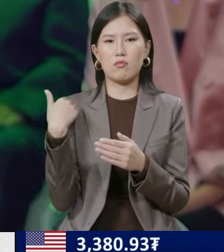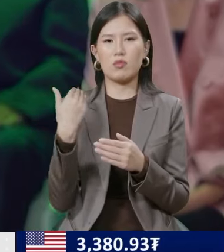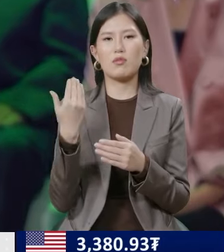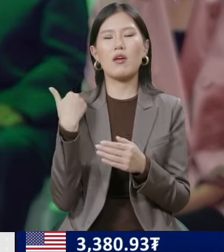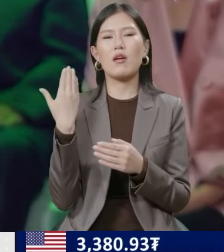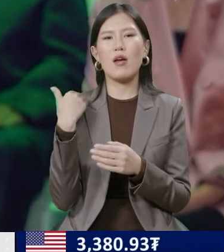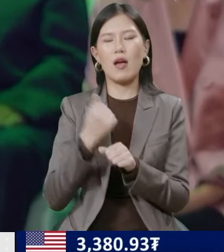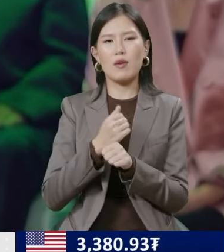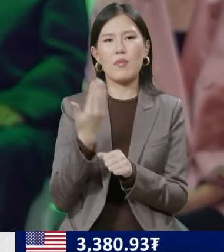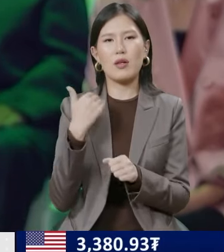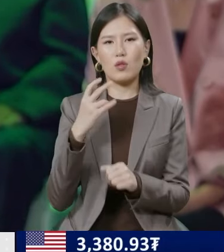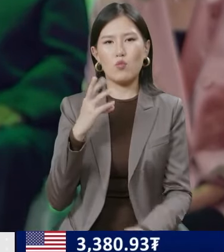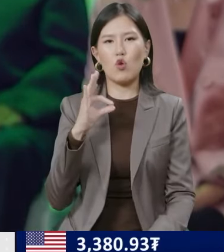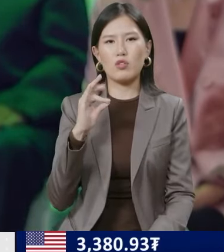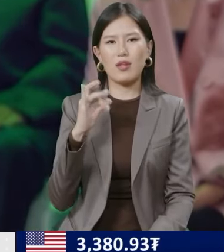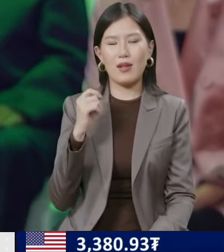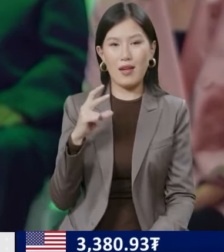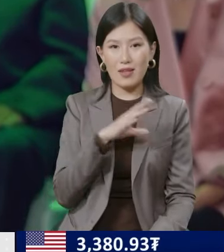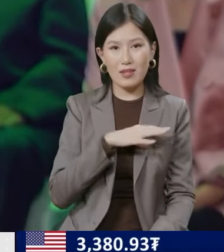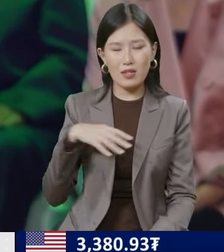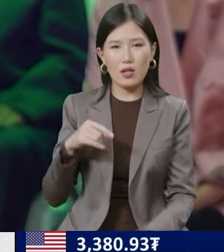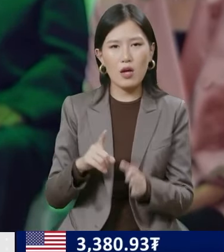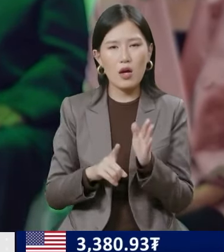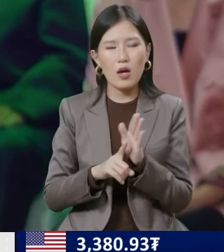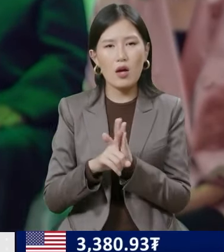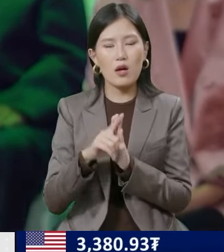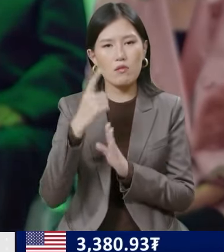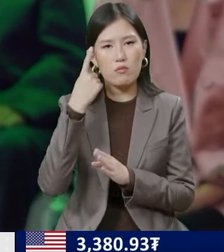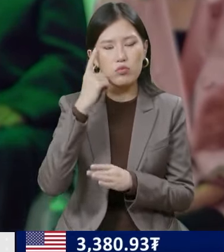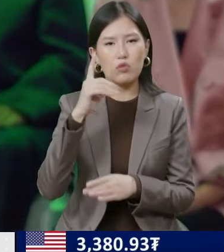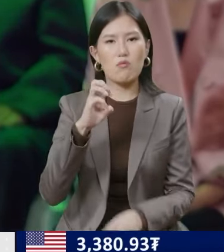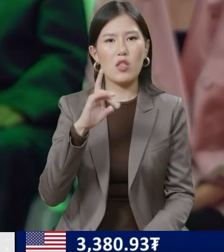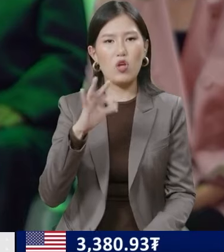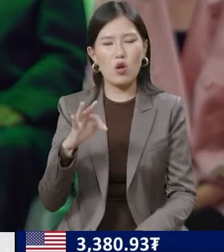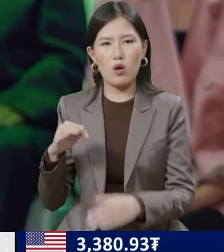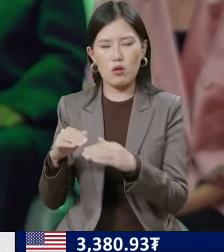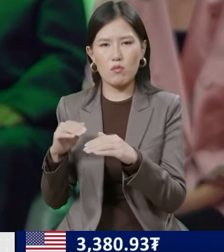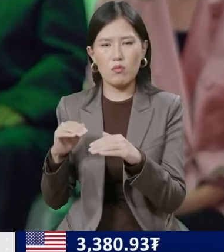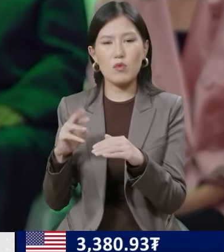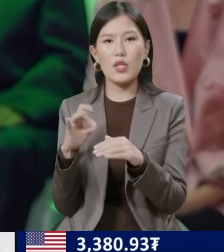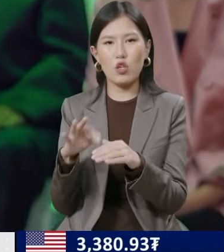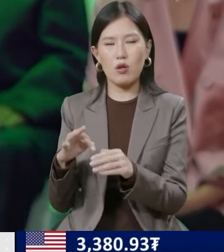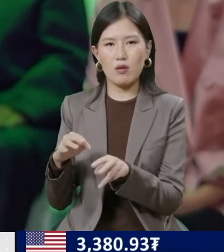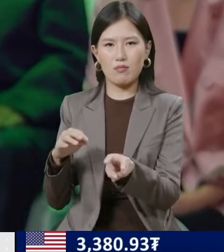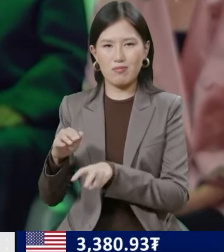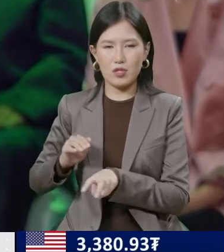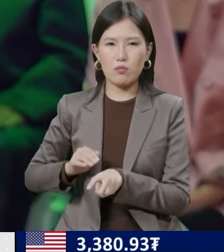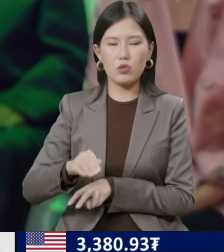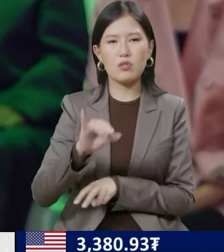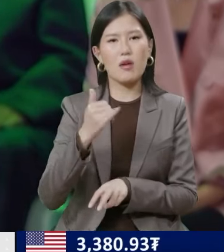хотын даргаар ажиллаж байсан мөнх шаргалт даргын үед анх метро эхлүүлэх ийм санаачлал гарч ирсэн юм бэл. Одоогоос 41 жилийн